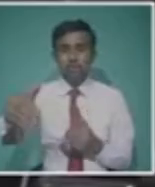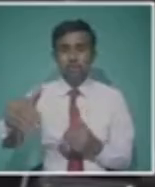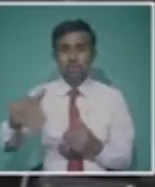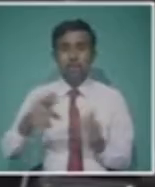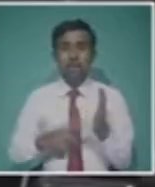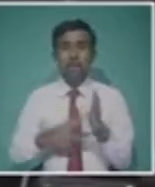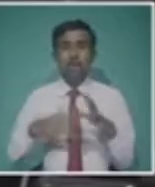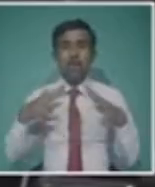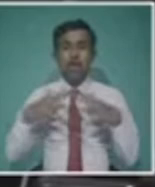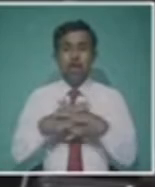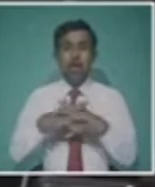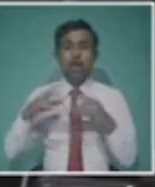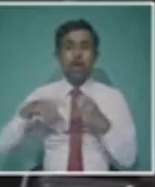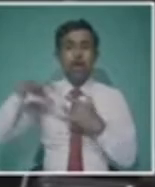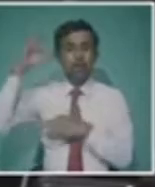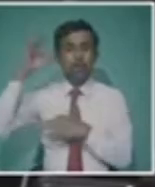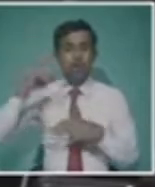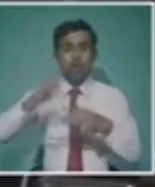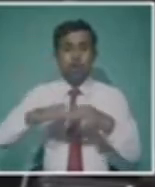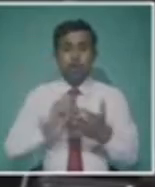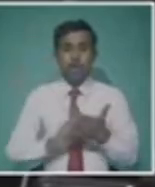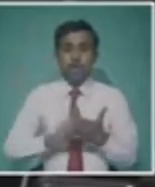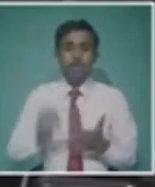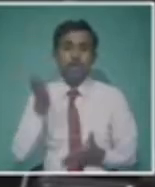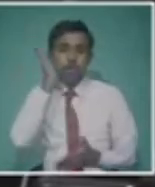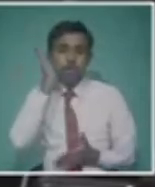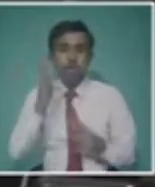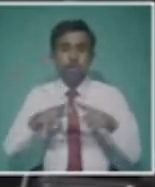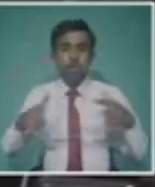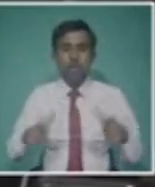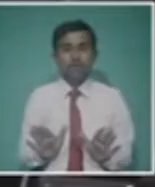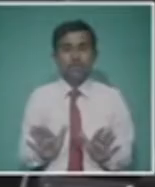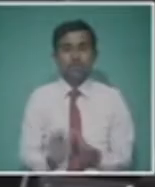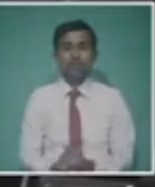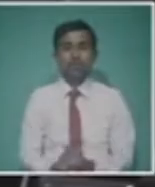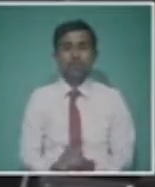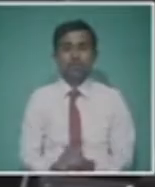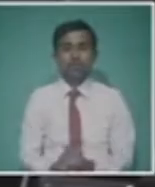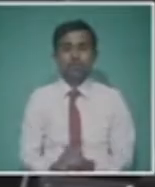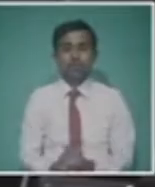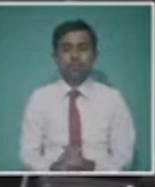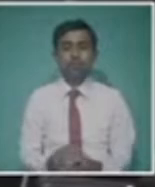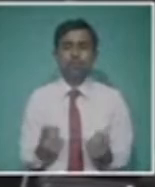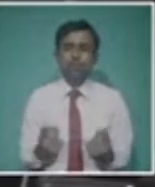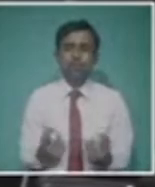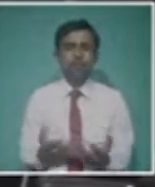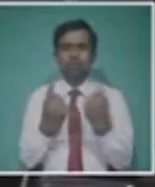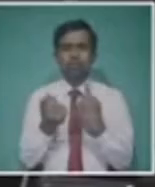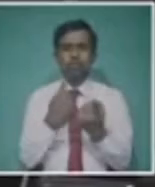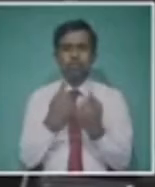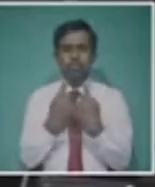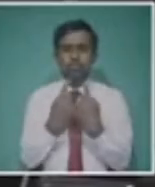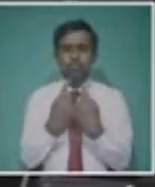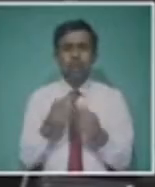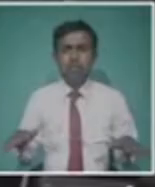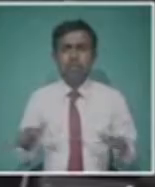නීති විද්‍යාලයේ විභාගවලට පිළිතුරු සැපීම ඉංග්‍රීසි භාෂාවෙන් පමණක් සිදු කළ යුතුයි කියලා. ඒ සම්බන්ධව ඉල්ලීම් ගණනාවක් ඇවිල්ලා තියෙනවා